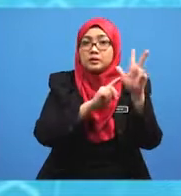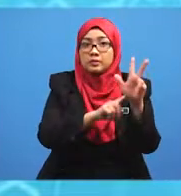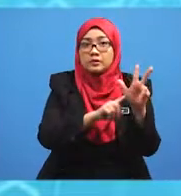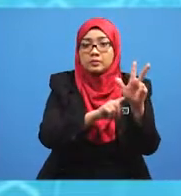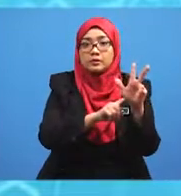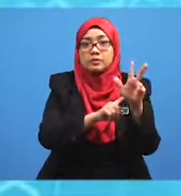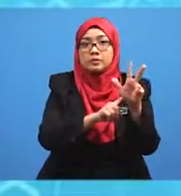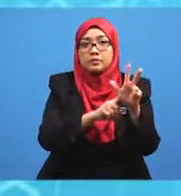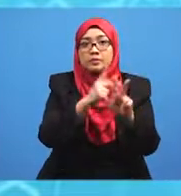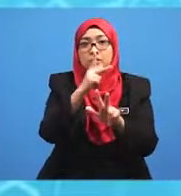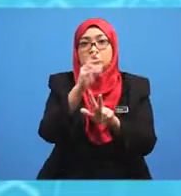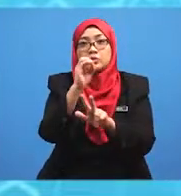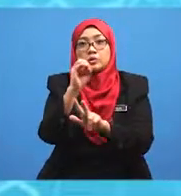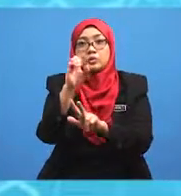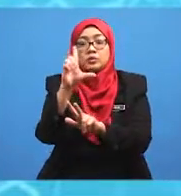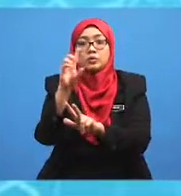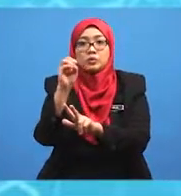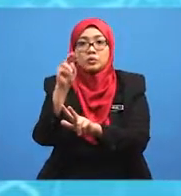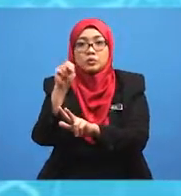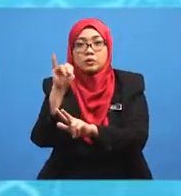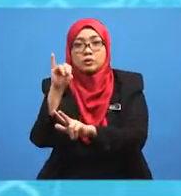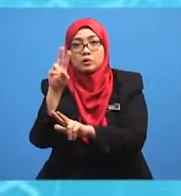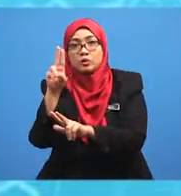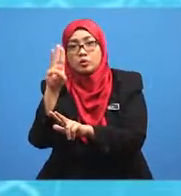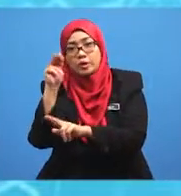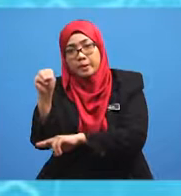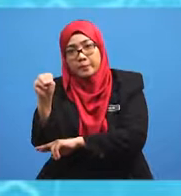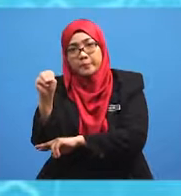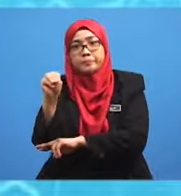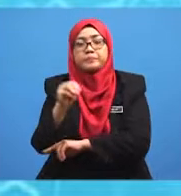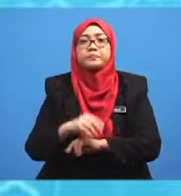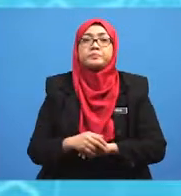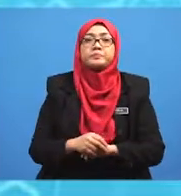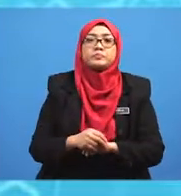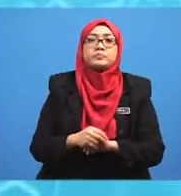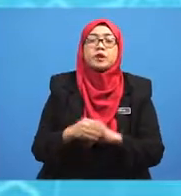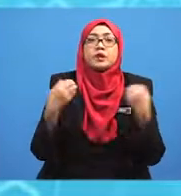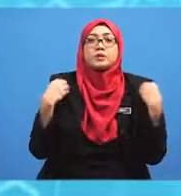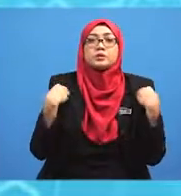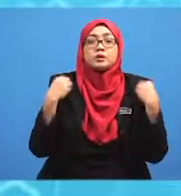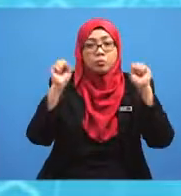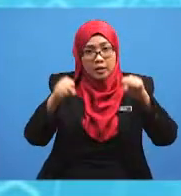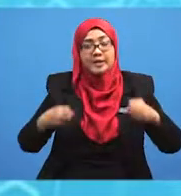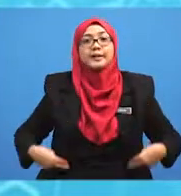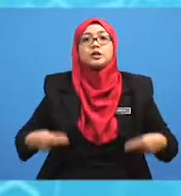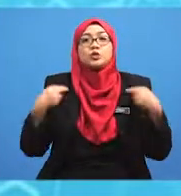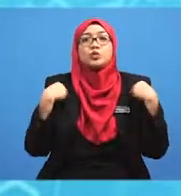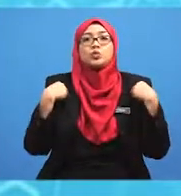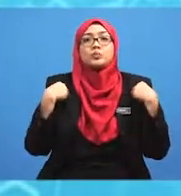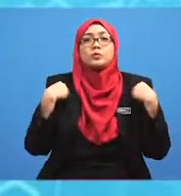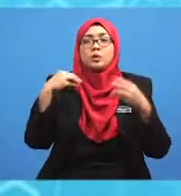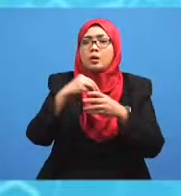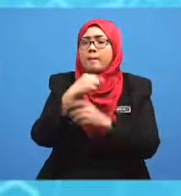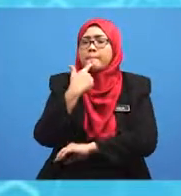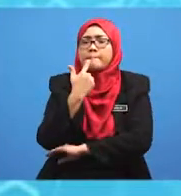Polonium-210 yang mempunyai setengah hayat selama 140 hari. Ia memancarkan zarah